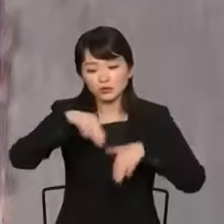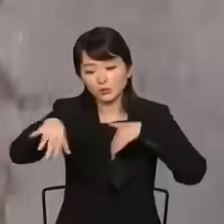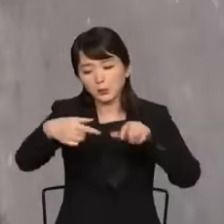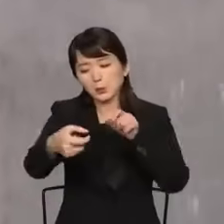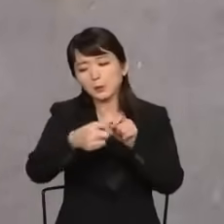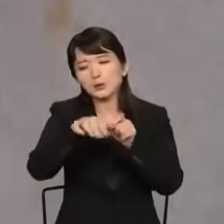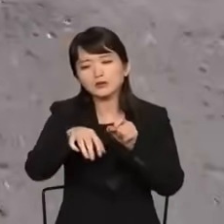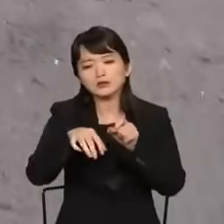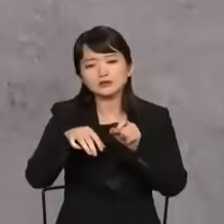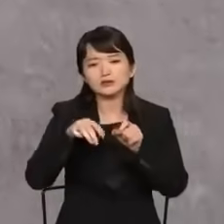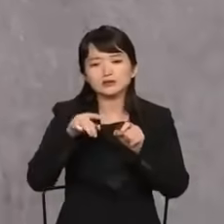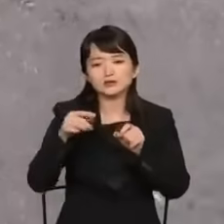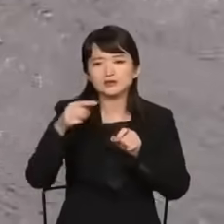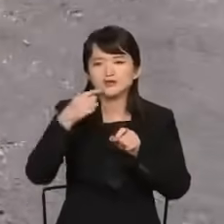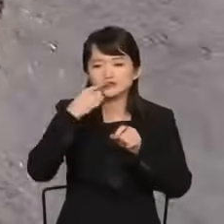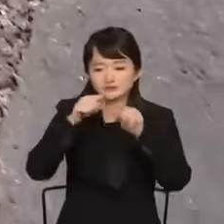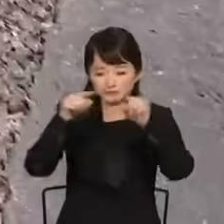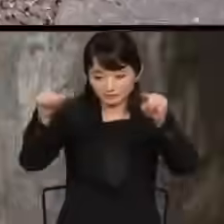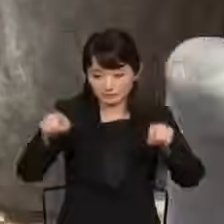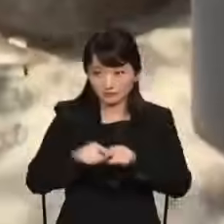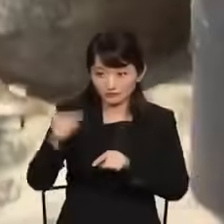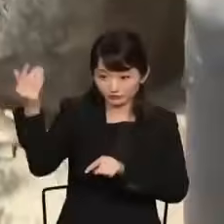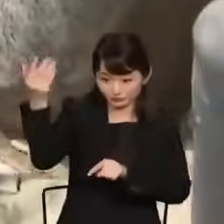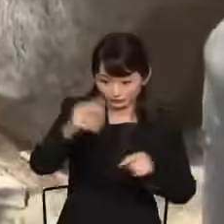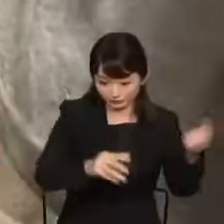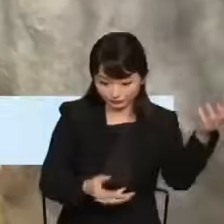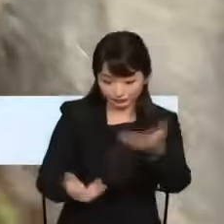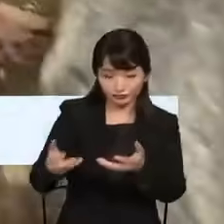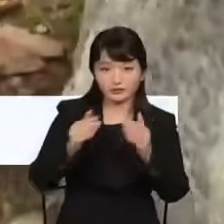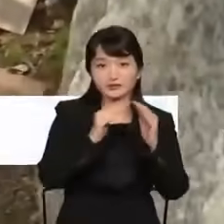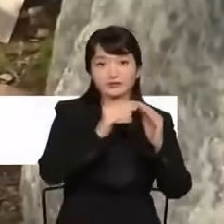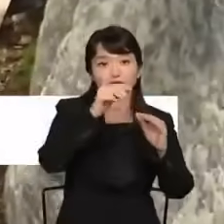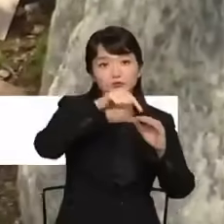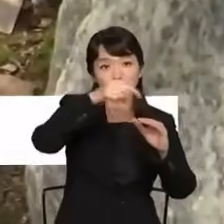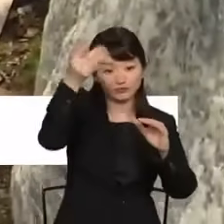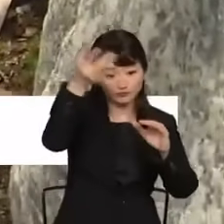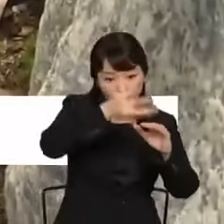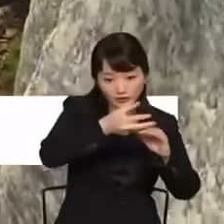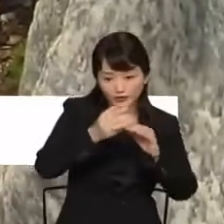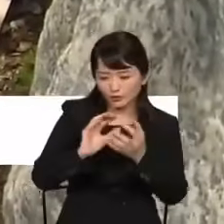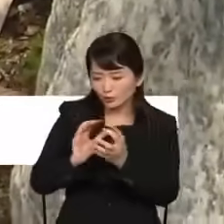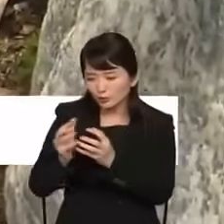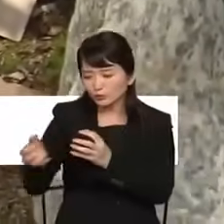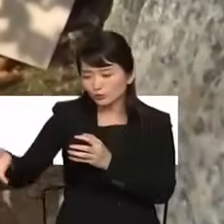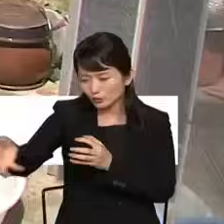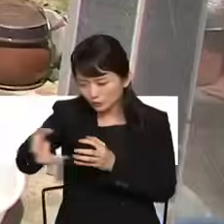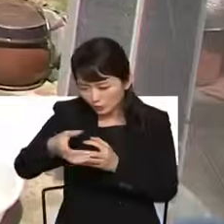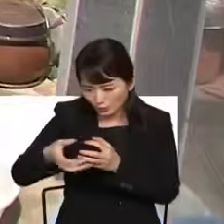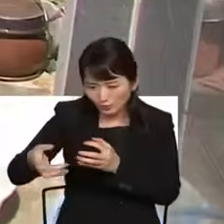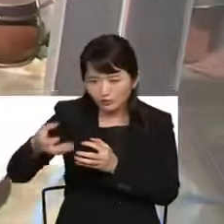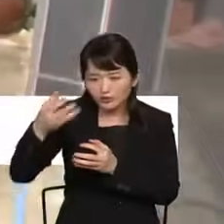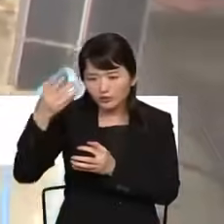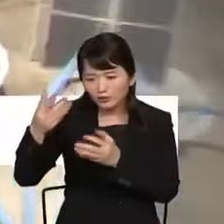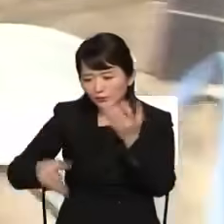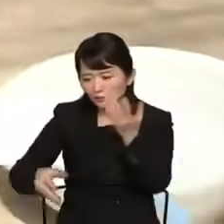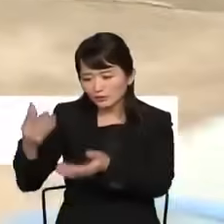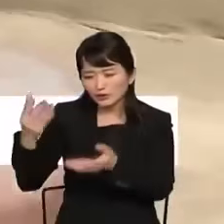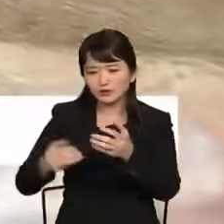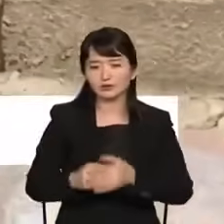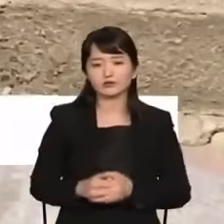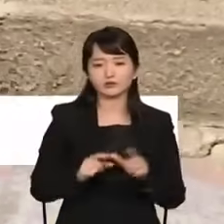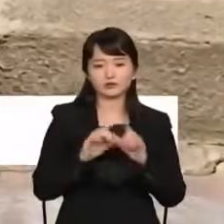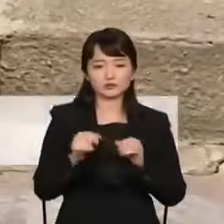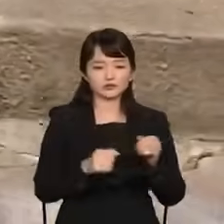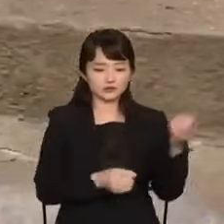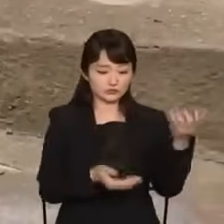곳곳에서도 폐지가 떨어져 있습니다. 주택 지붕 위에도 화단에서도 발견됩니다. 주민들은 마당 한 구석에